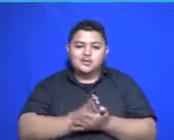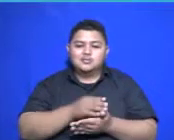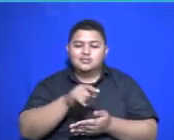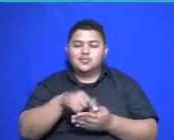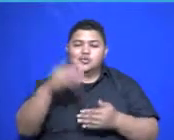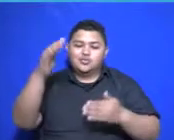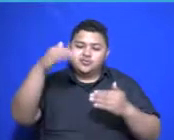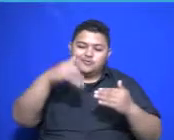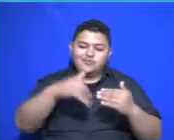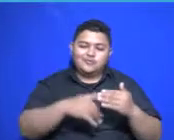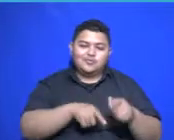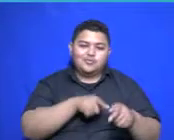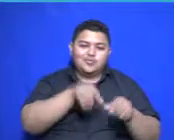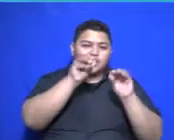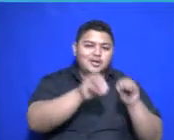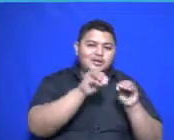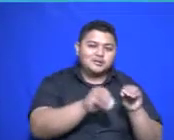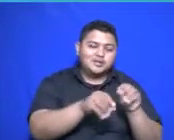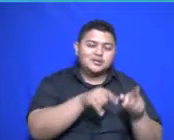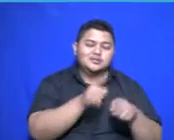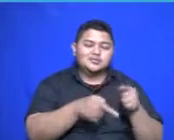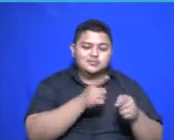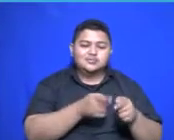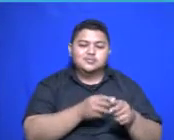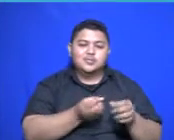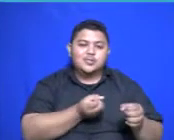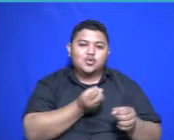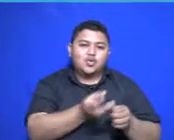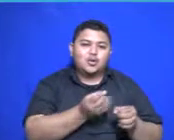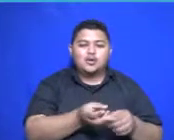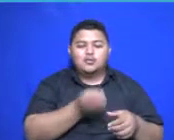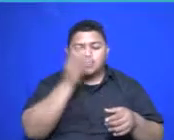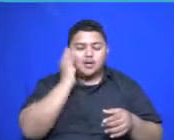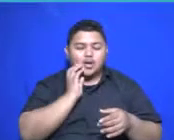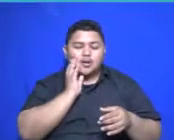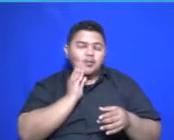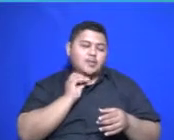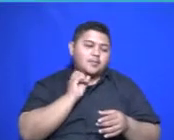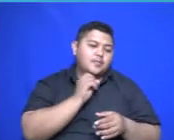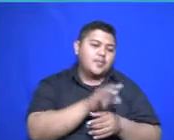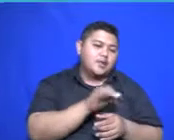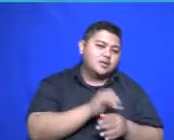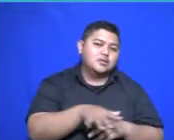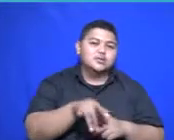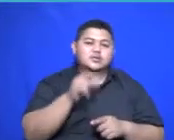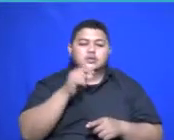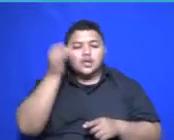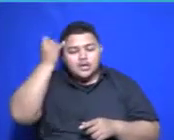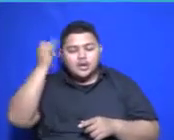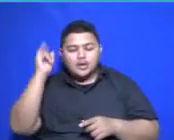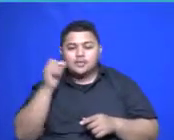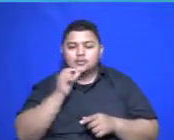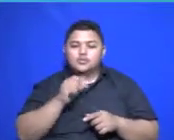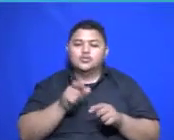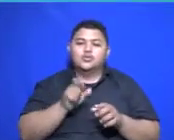turun gunung untuk memberikan, menularkan pengalaman kerja kreatifnya pada